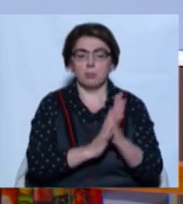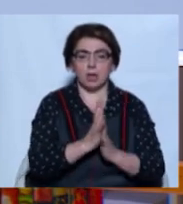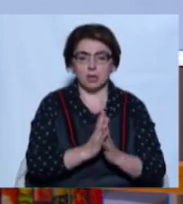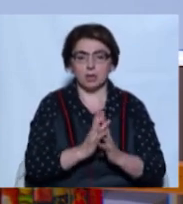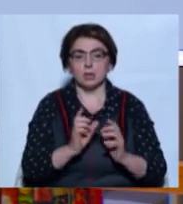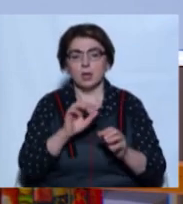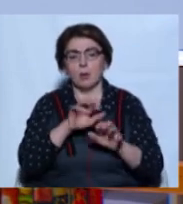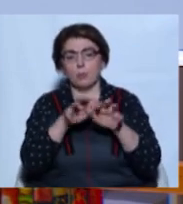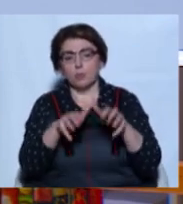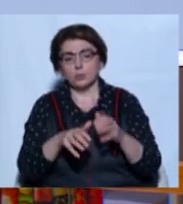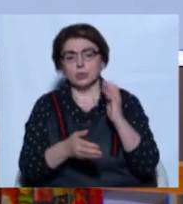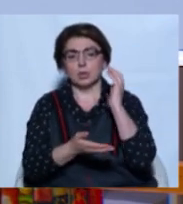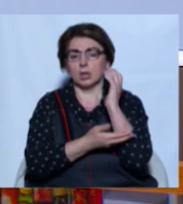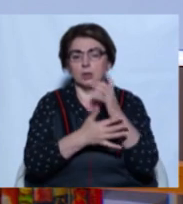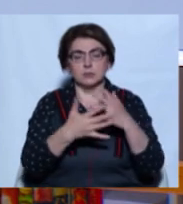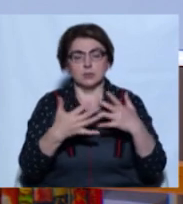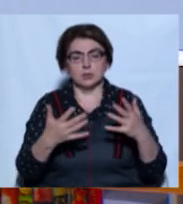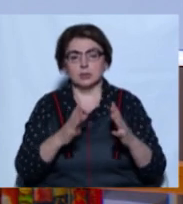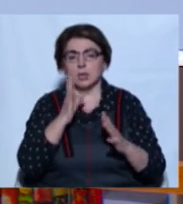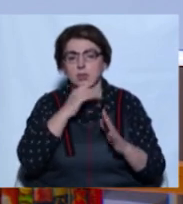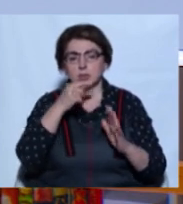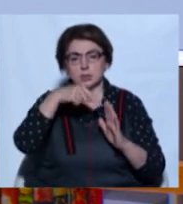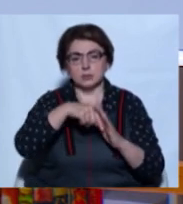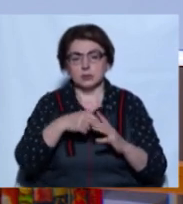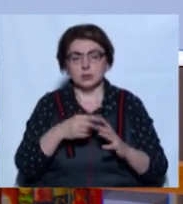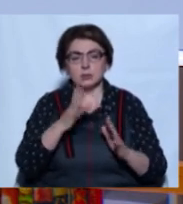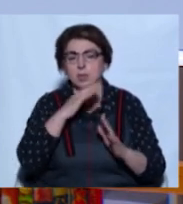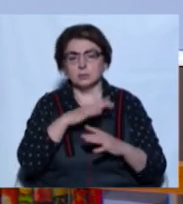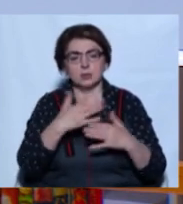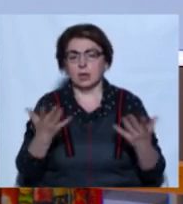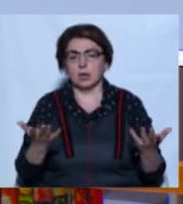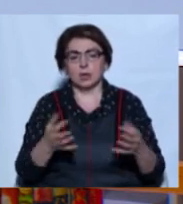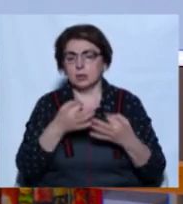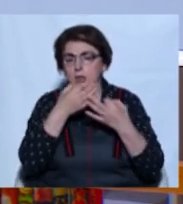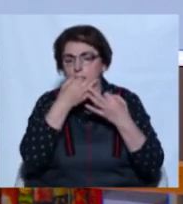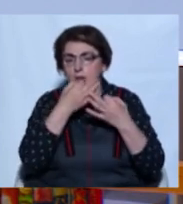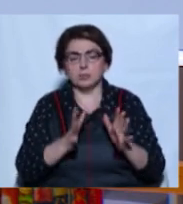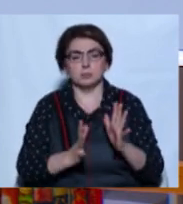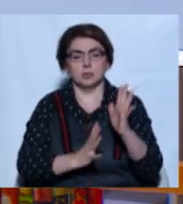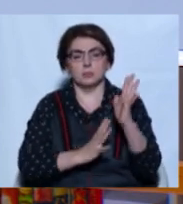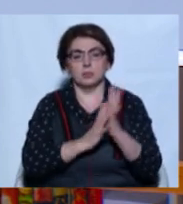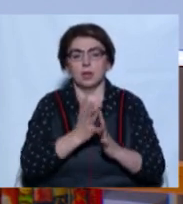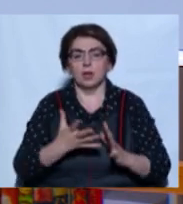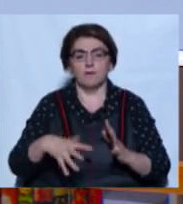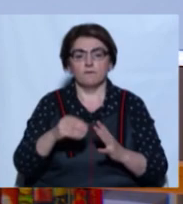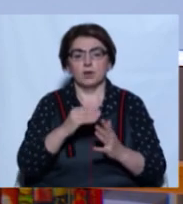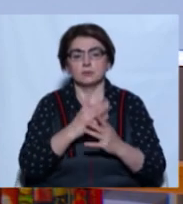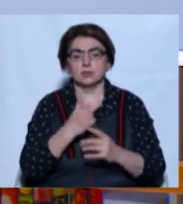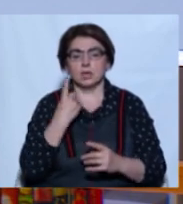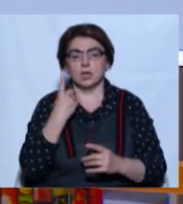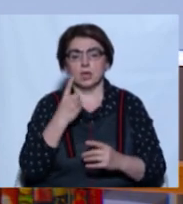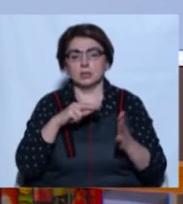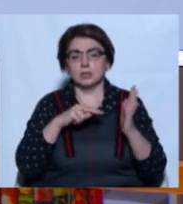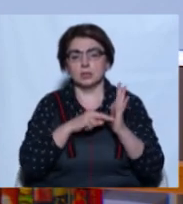ეს ბუჩქი, ხემცენარე თუ წყლის მცენარე თუ წყალმცენარე, არა აქვს მნიშვნელობა. ყველას აქვს ერთი